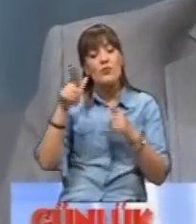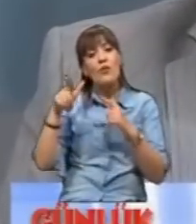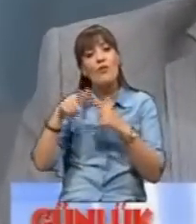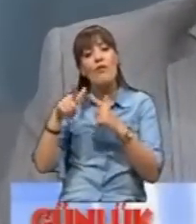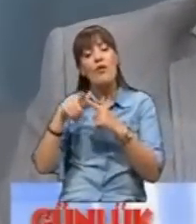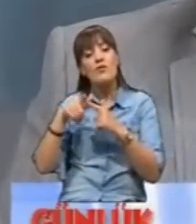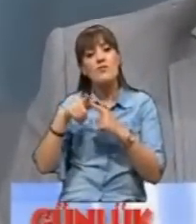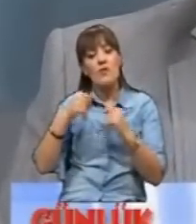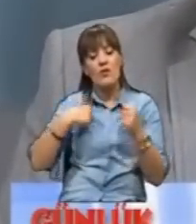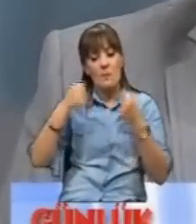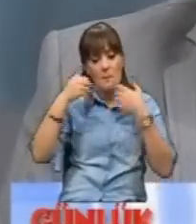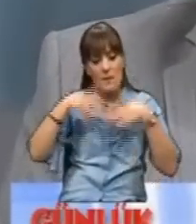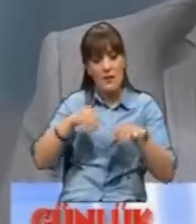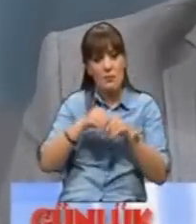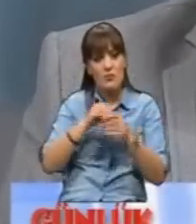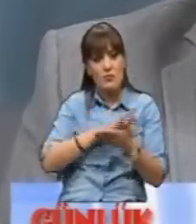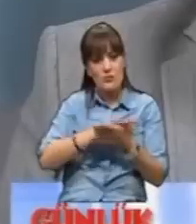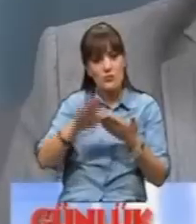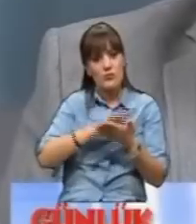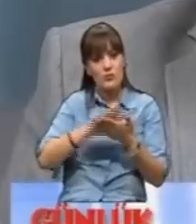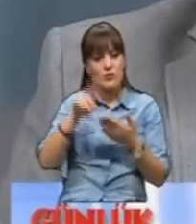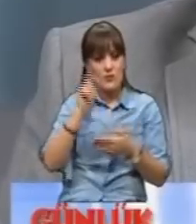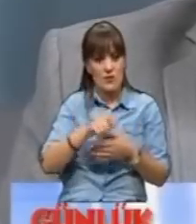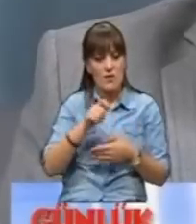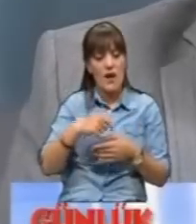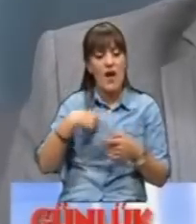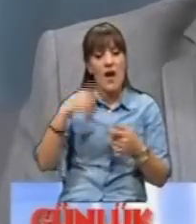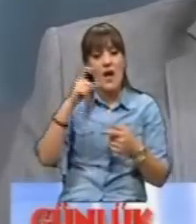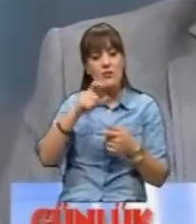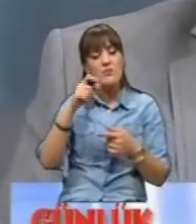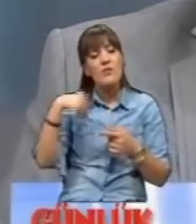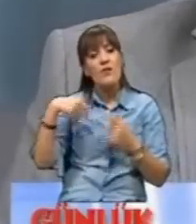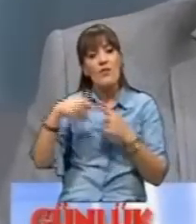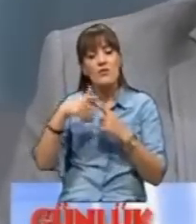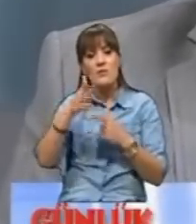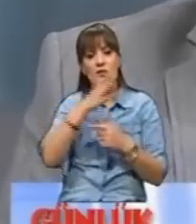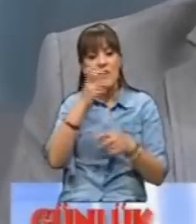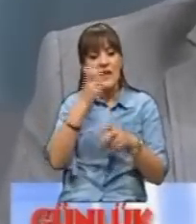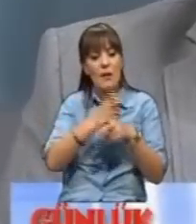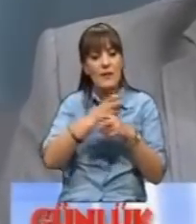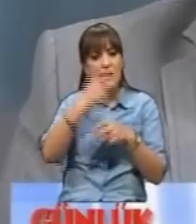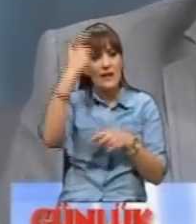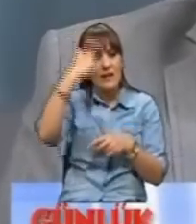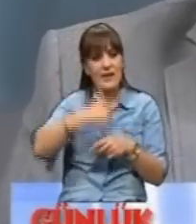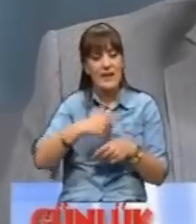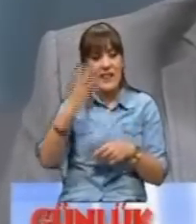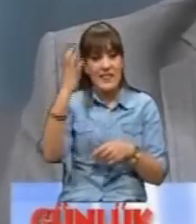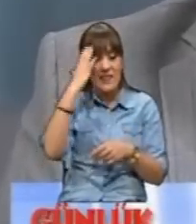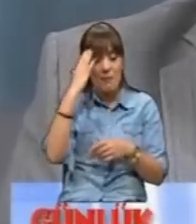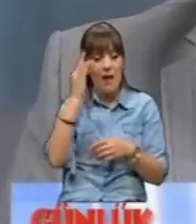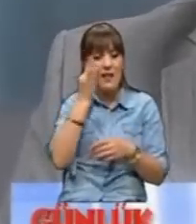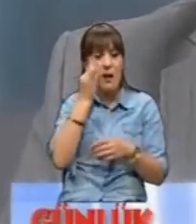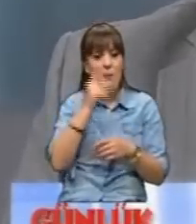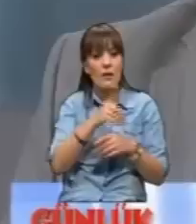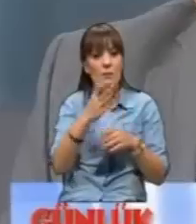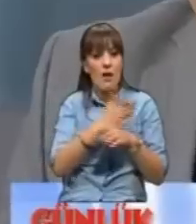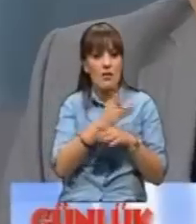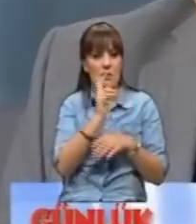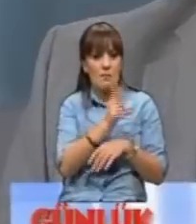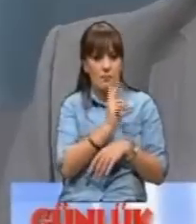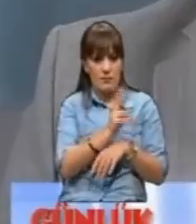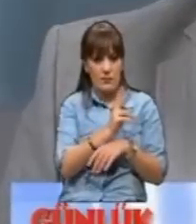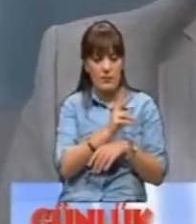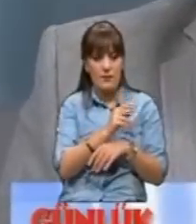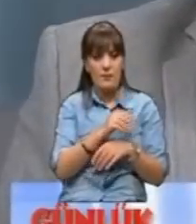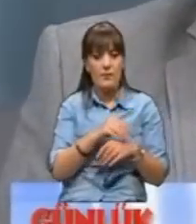fosfor metabolizmasını düzenlemektir. Kalsiyum ve fosfor biliyorsunuz kemiklerimizin temel yapı maddeleridir.